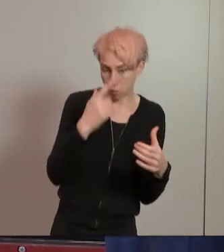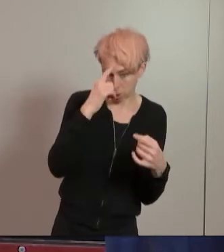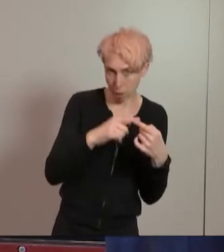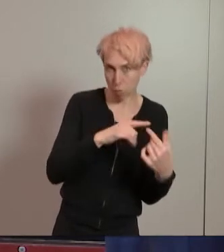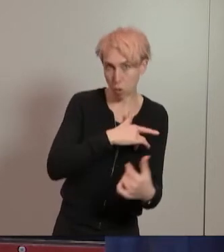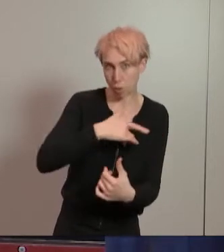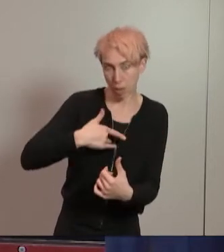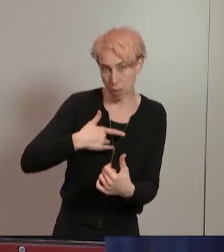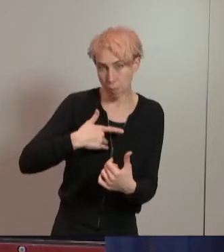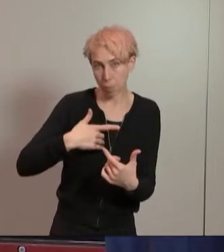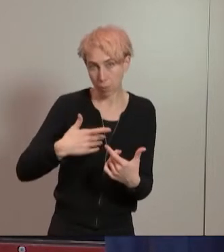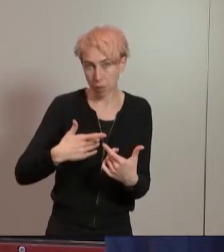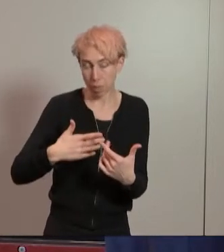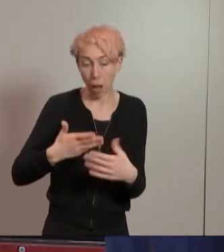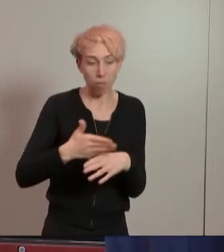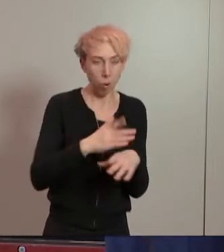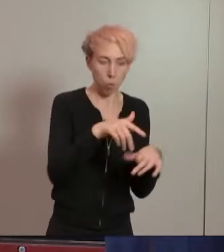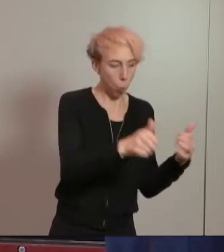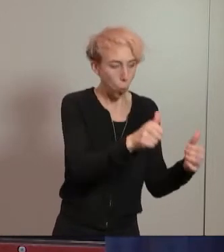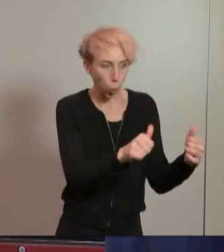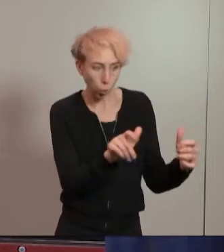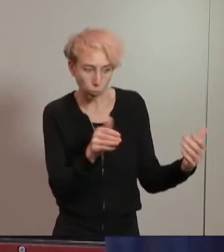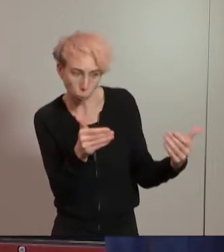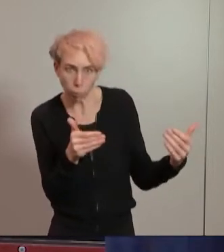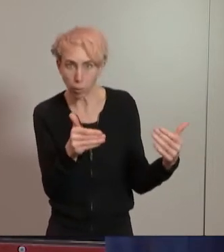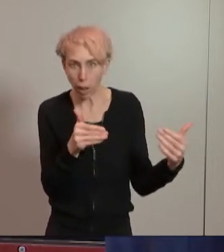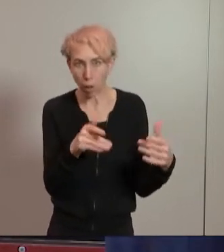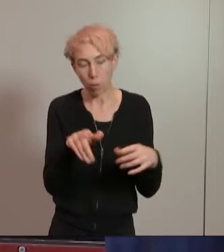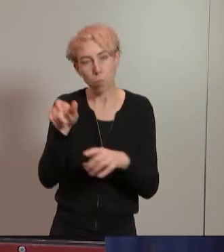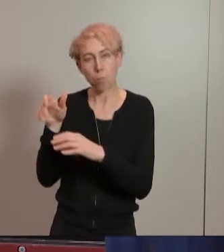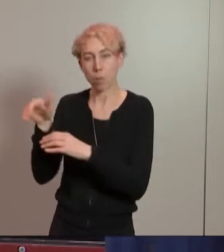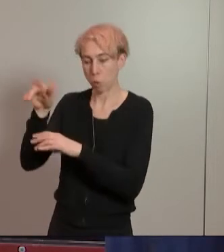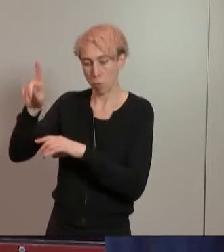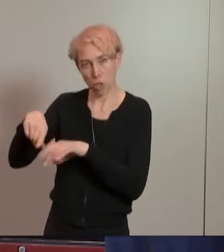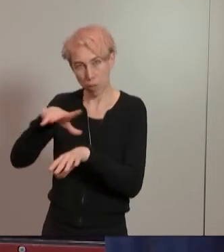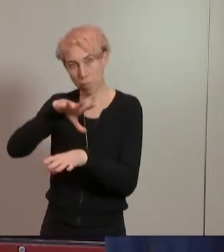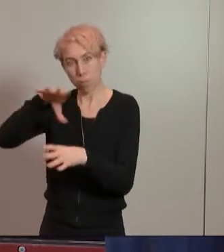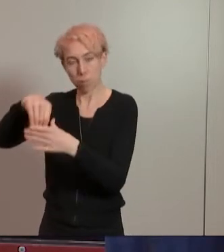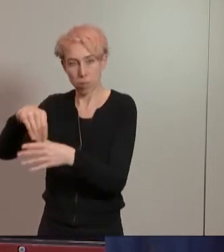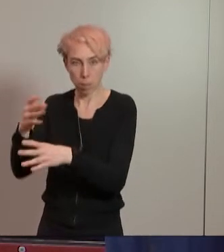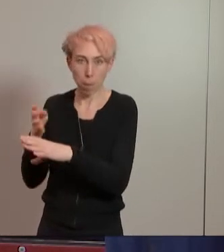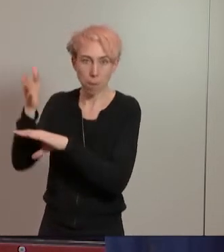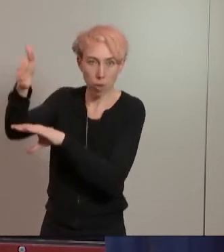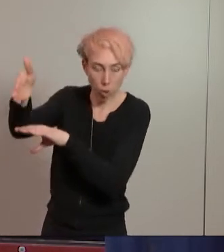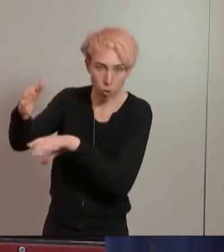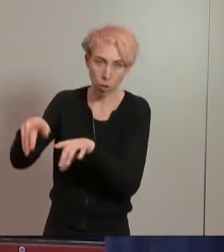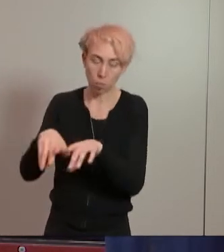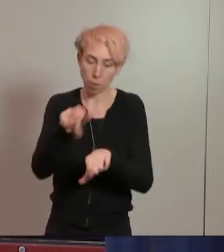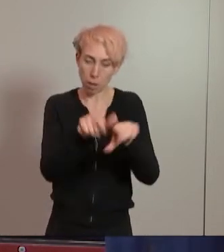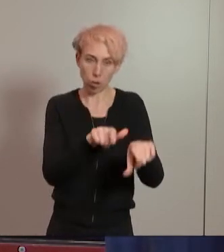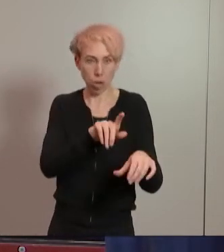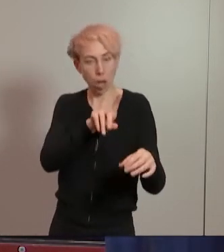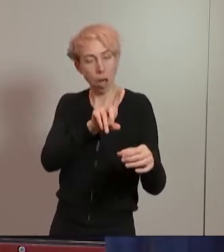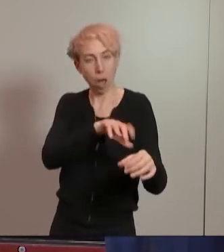Santé, pardon, après mise en concurrence, une obligation de participation de l'employeur pour la prévoyance, l'adhésion obligatoire pour les agents au